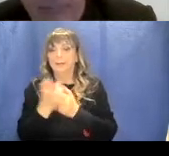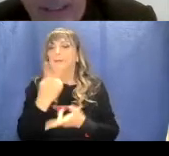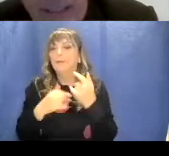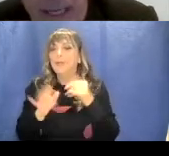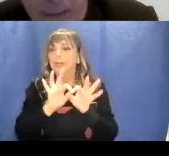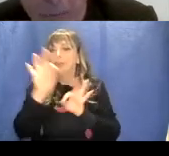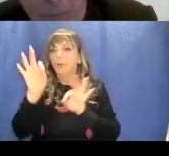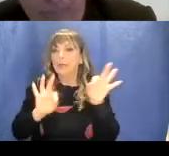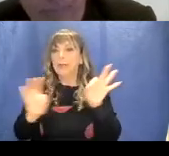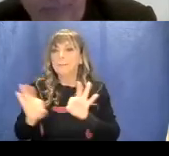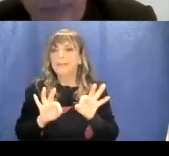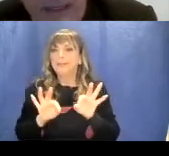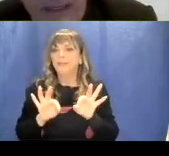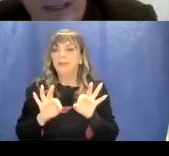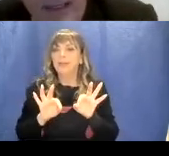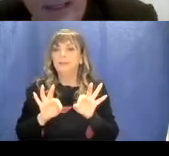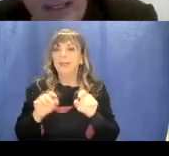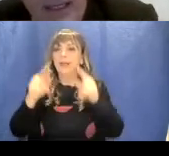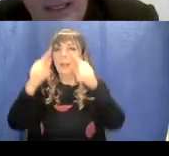pentagono